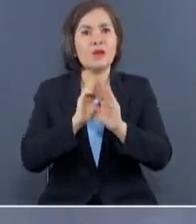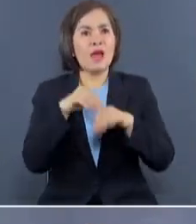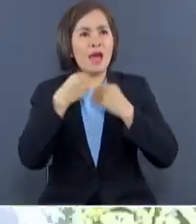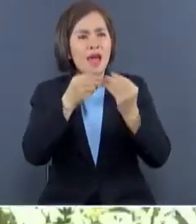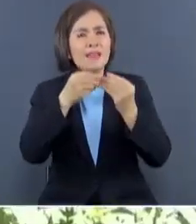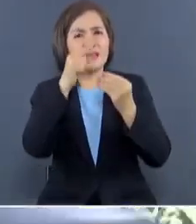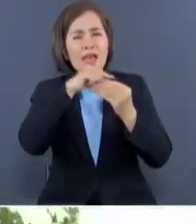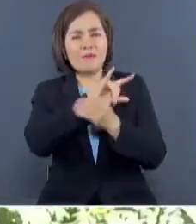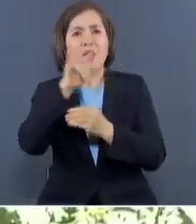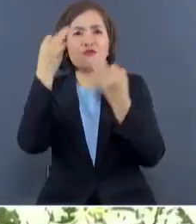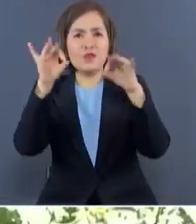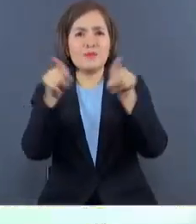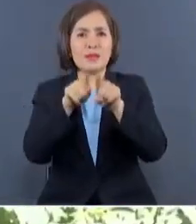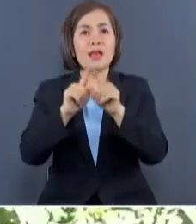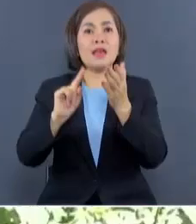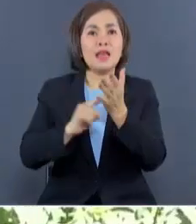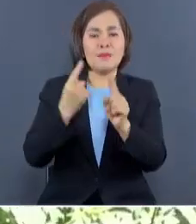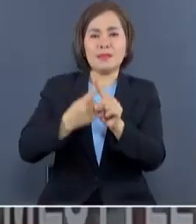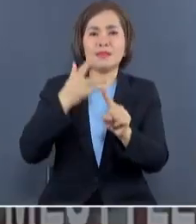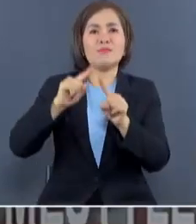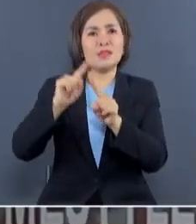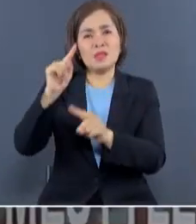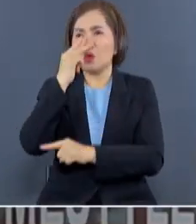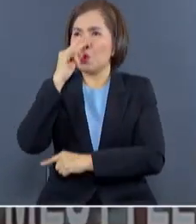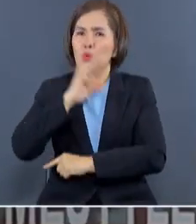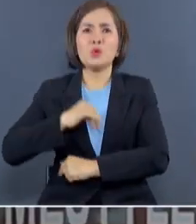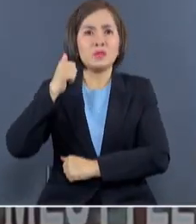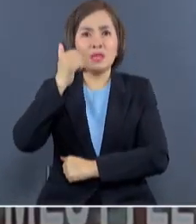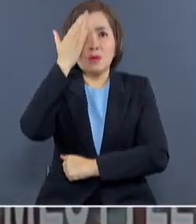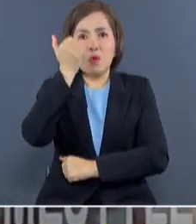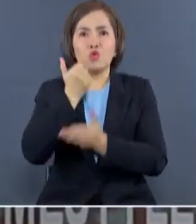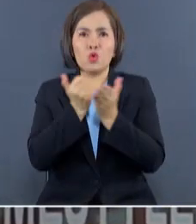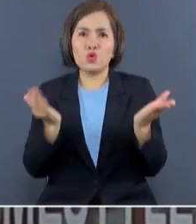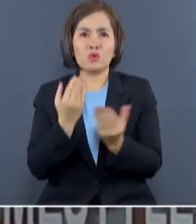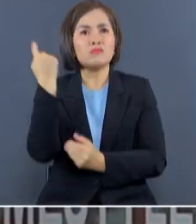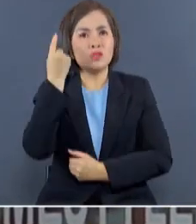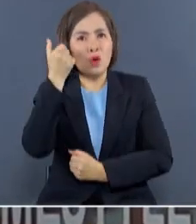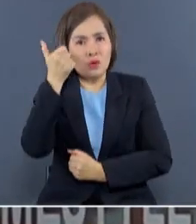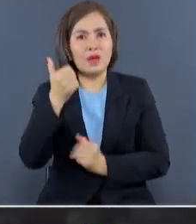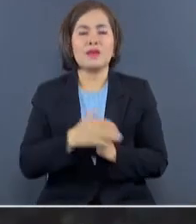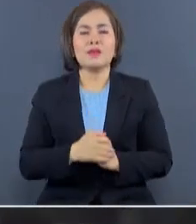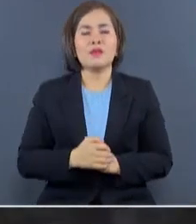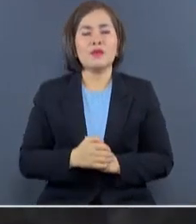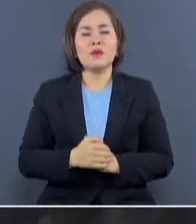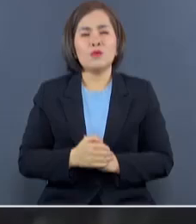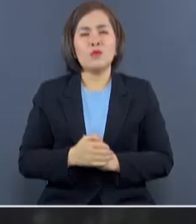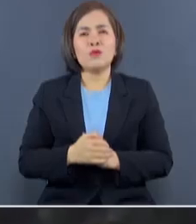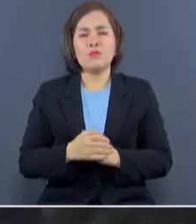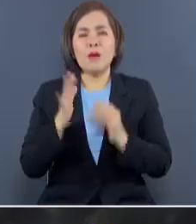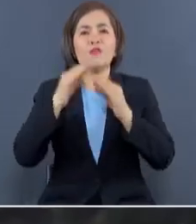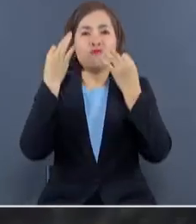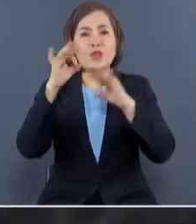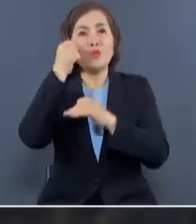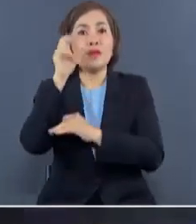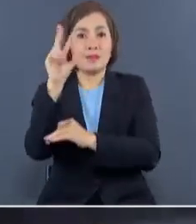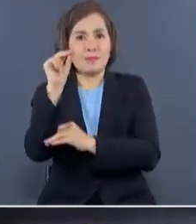ยนะครับทางผู้ประกอบการเองก็มองว่าเป็นนโยบายที่ดีนะเพราะว่าจะช่วยกระตุ้นการท่องเที่ยวได้จริงแล้วก็กรอบเวลาวีซ่าฟรี30วันเนี่ยถือว่าเพียงพอแล้วสำ